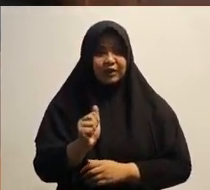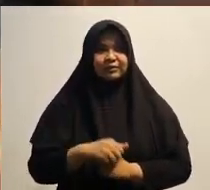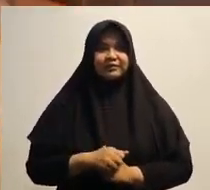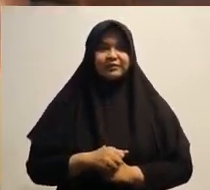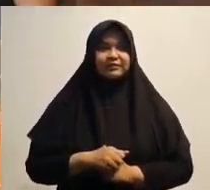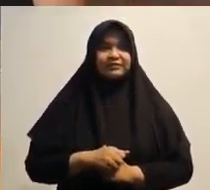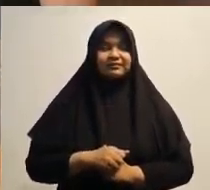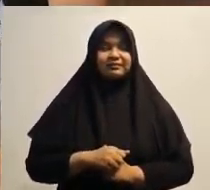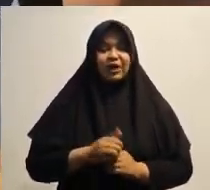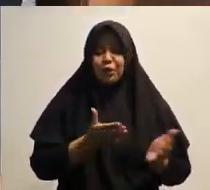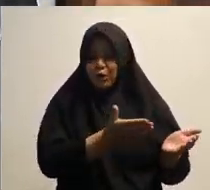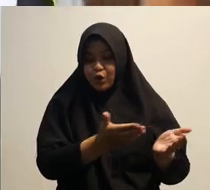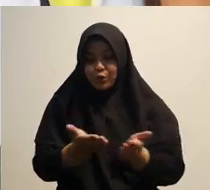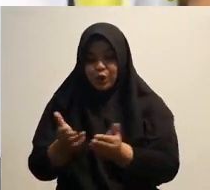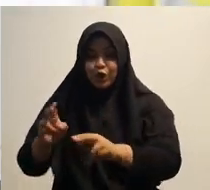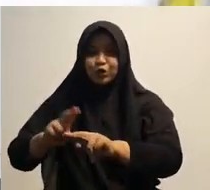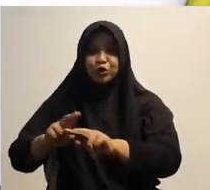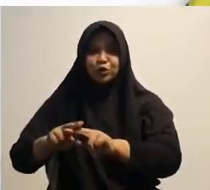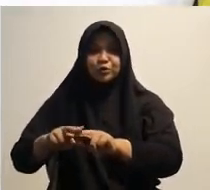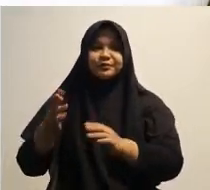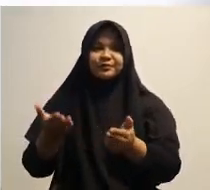Waalaikumsalam. Assalamualaikum Pak Nur. Waalaikumsalam.